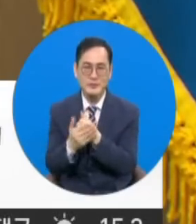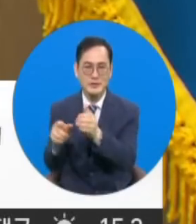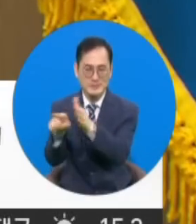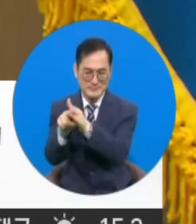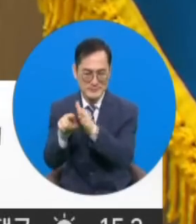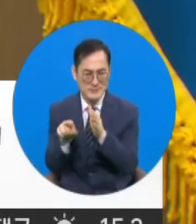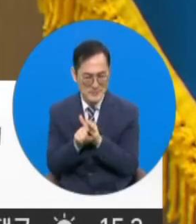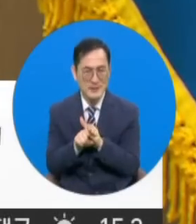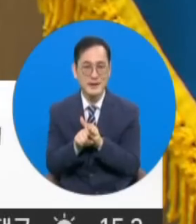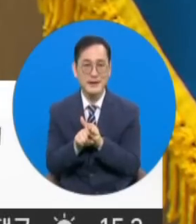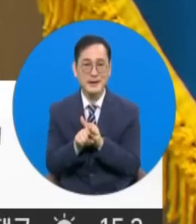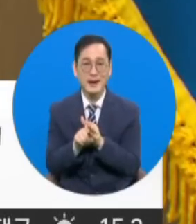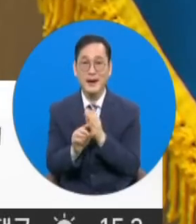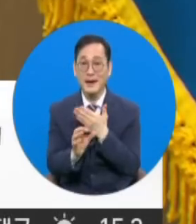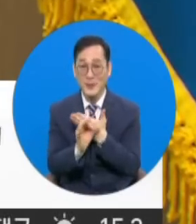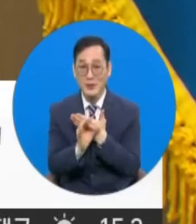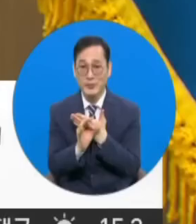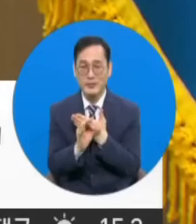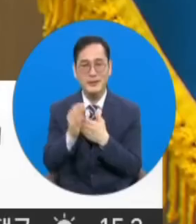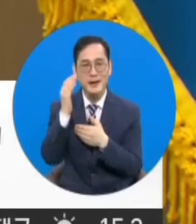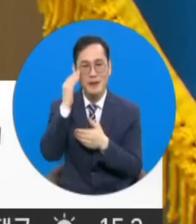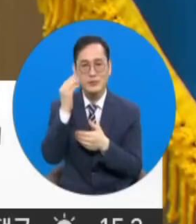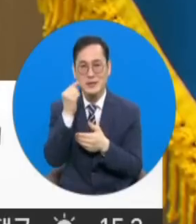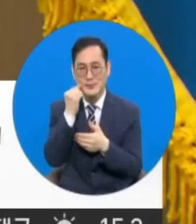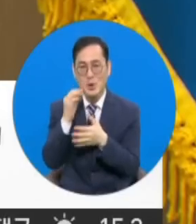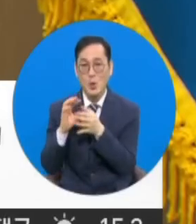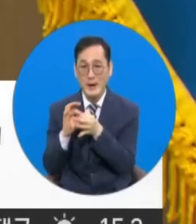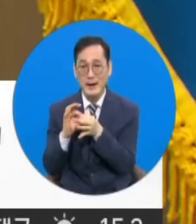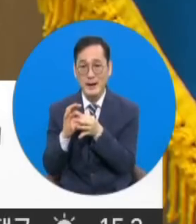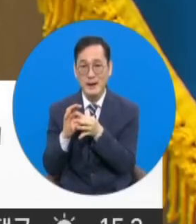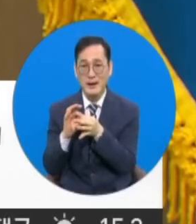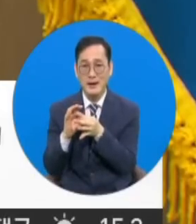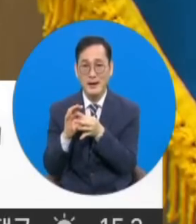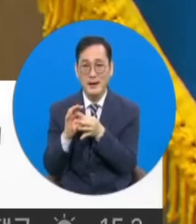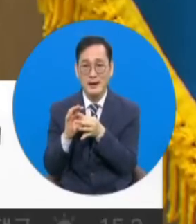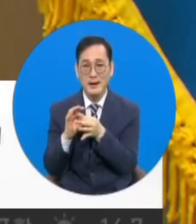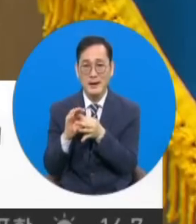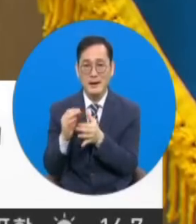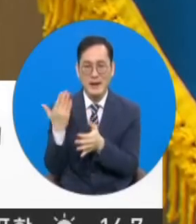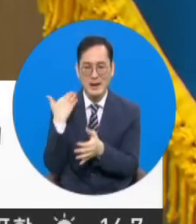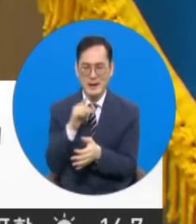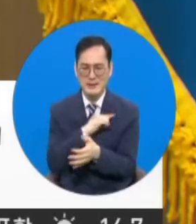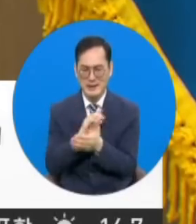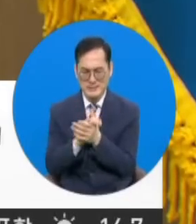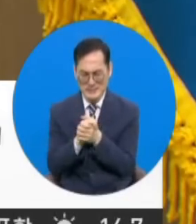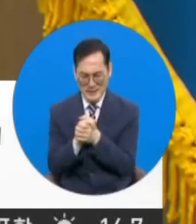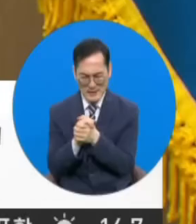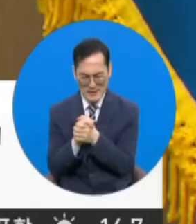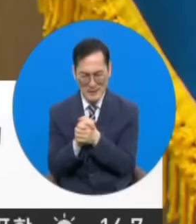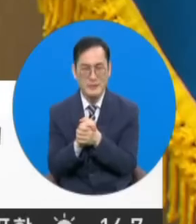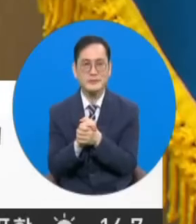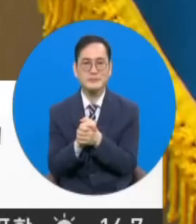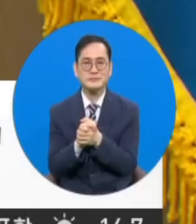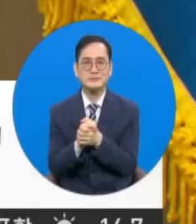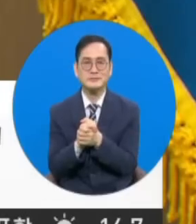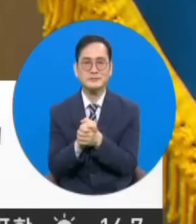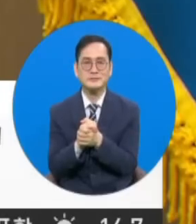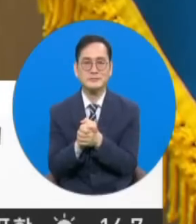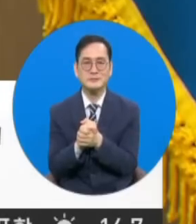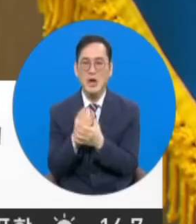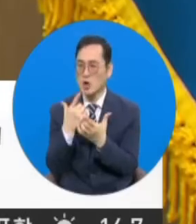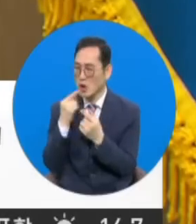신뢰를 쌓아 안다면 한일관계가 과거 가장 좋았던 시절을 넘어 새로운 미래를